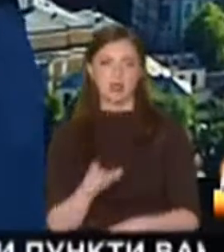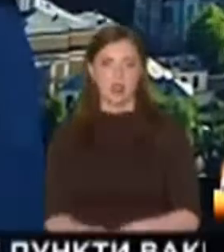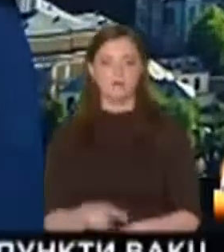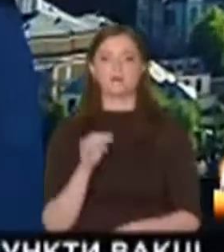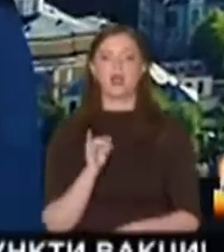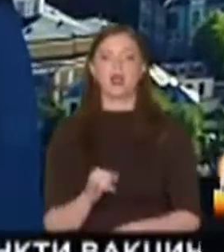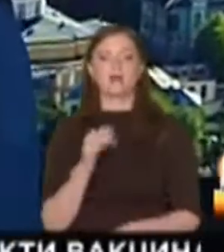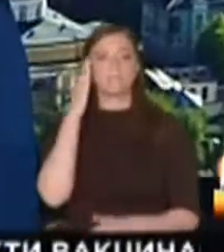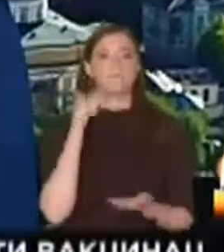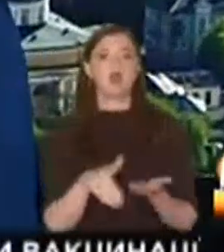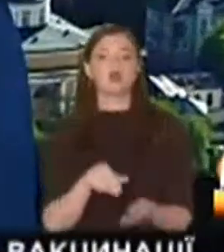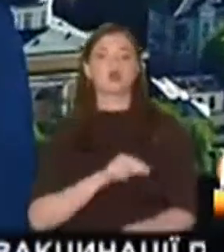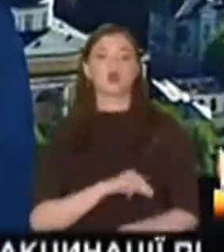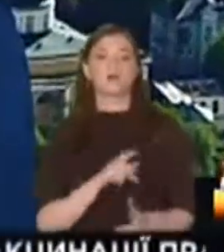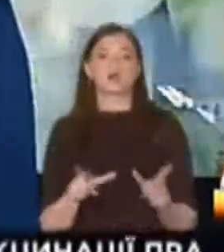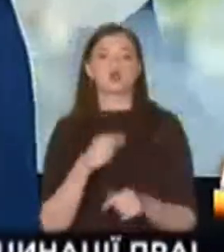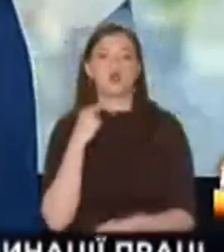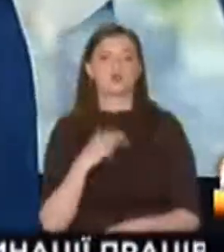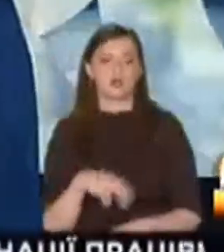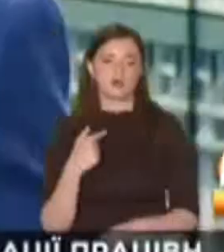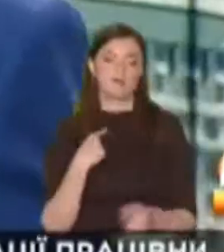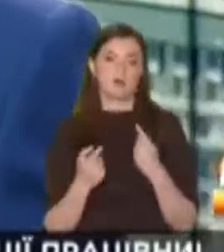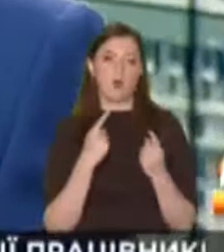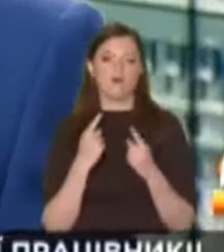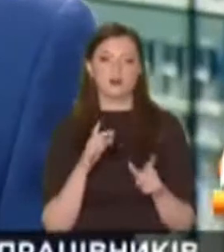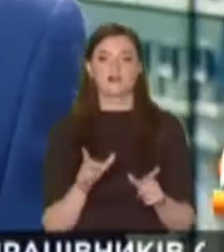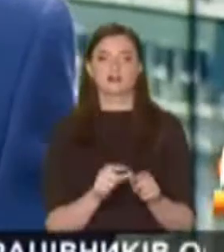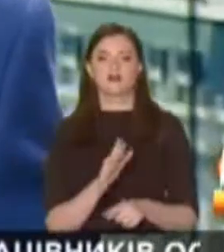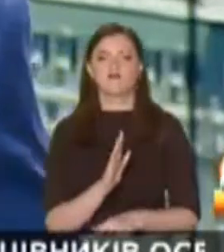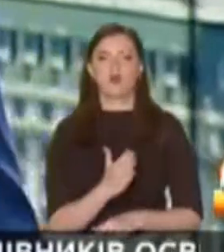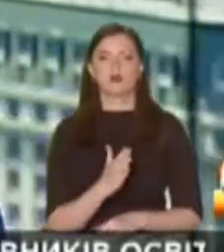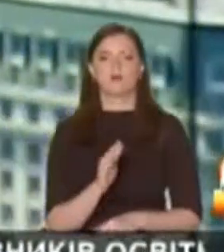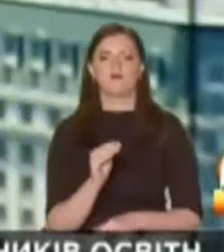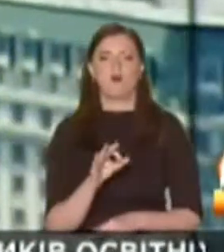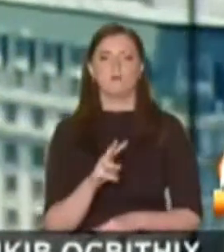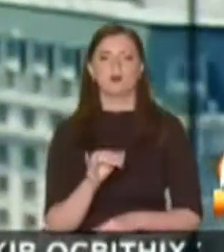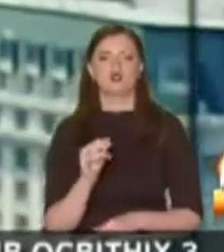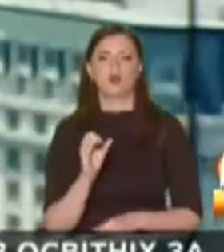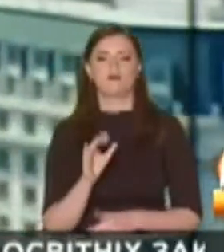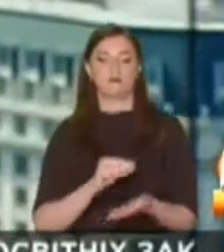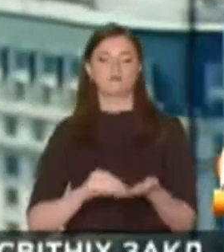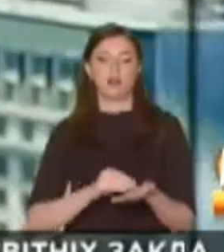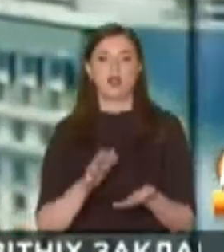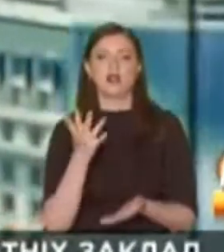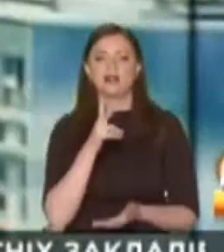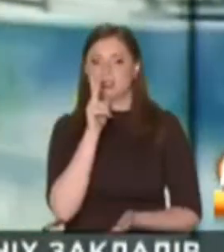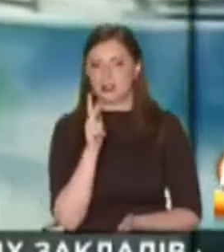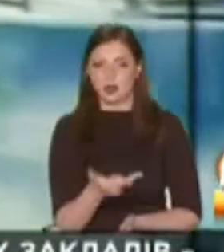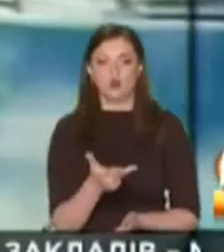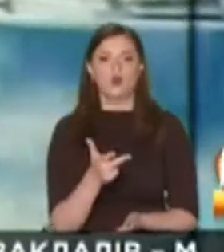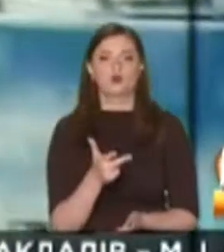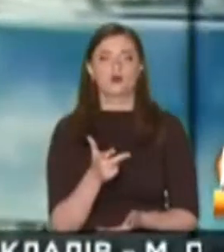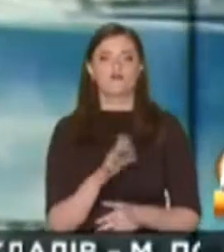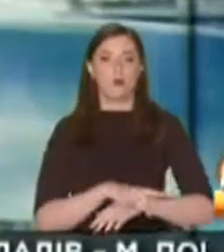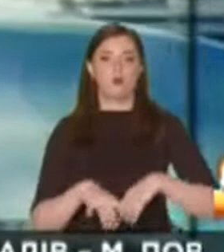І про методи роботи з ув'язненими ми поговоримо з Володимиром Фомічовим, журналістом, який 3 роки пробув